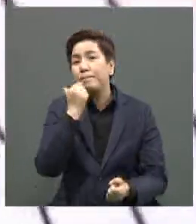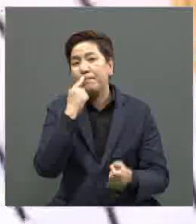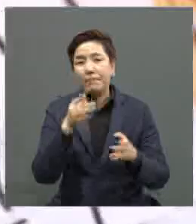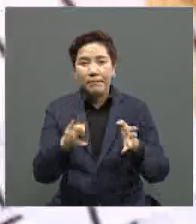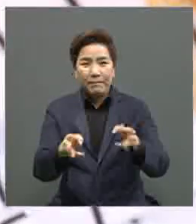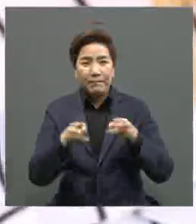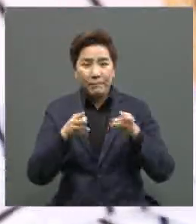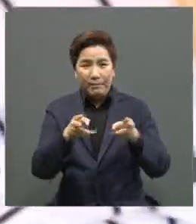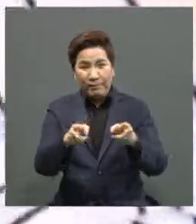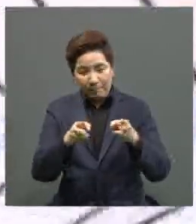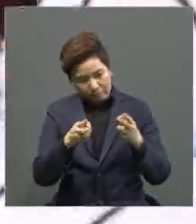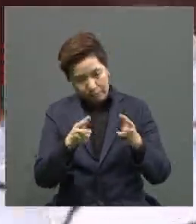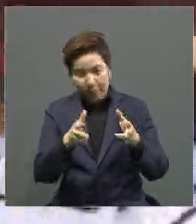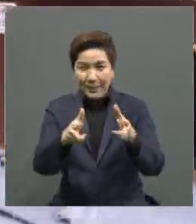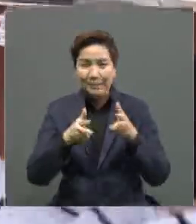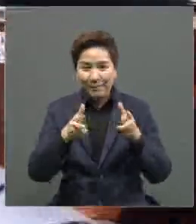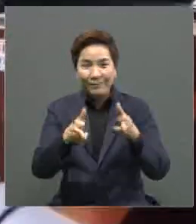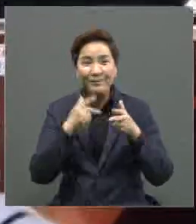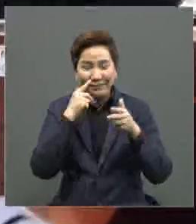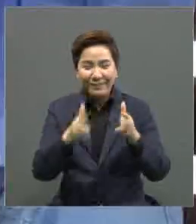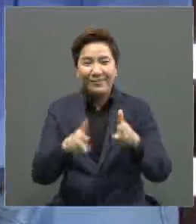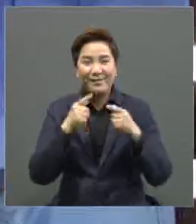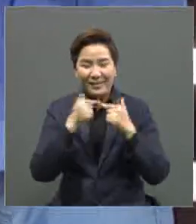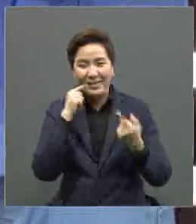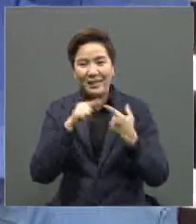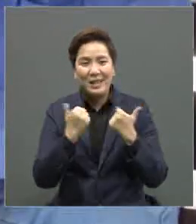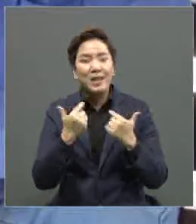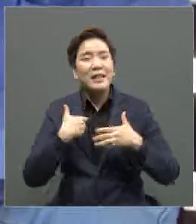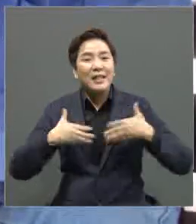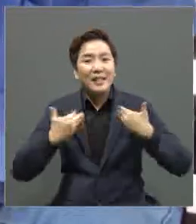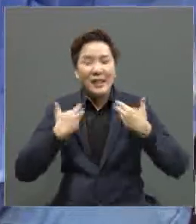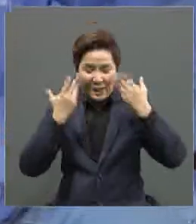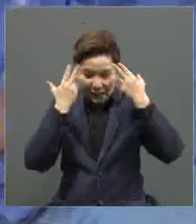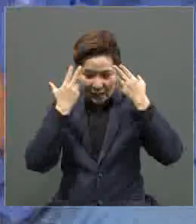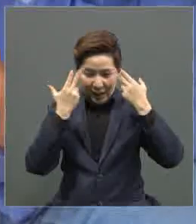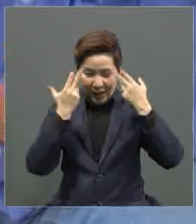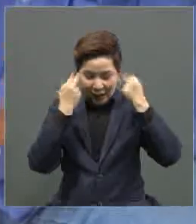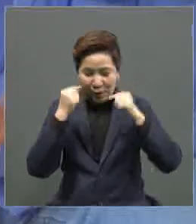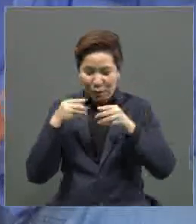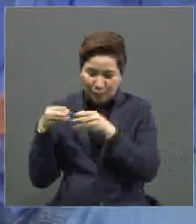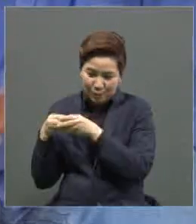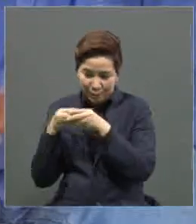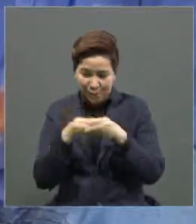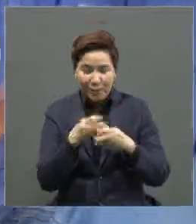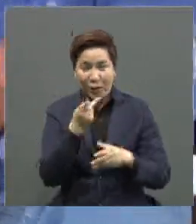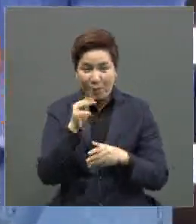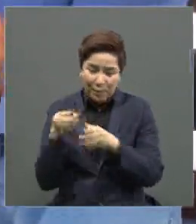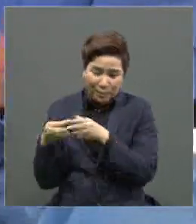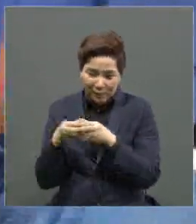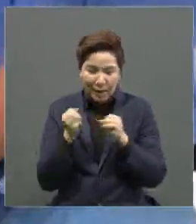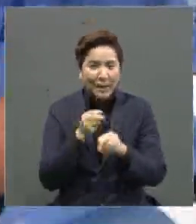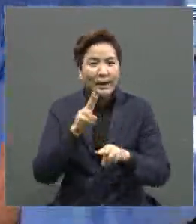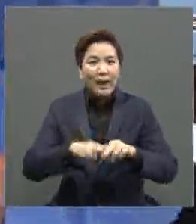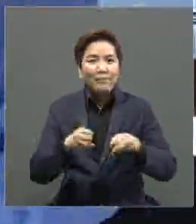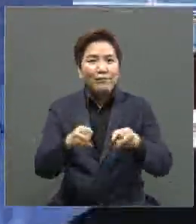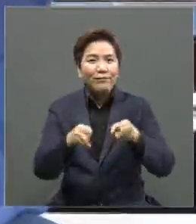ทางหรือว่า2แถวนะคะก็ยินดีค่ะที่นายกรัฐมนตรีนำคณะรัฐมนตรีมาประชุมสัญจรขณะนี้ค่ะบรรยากาศนั้นคึกคัก